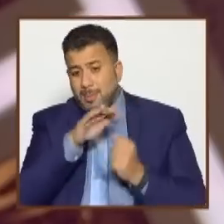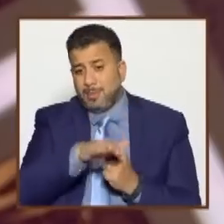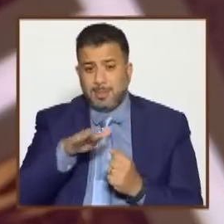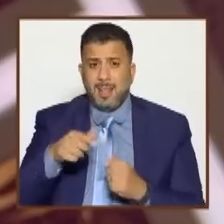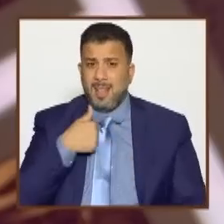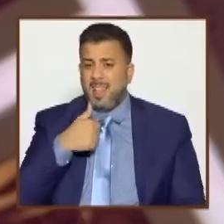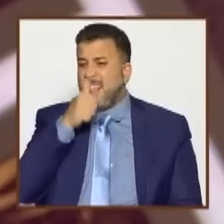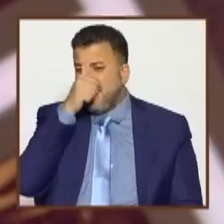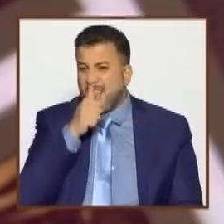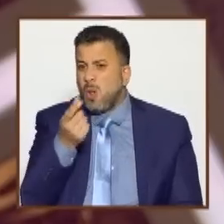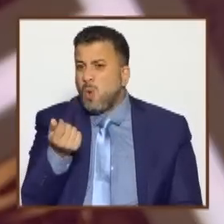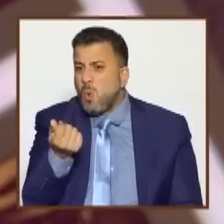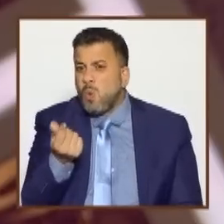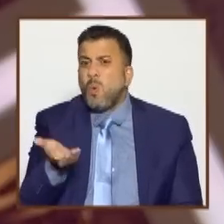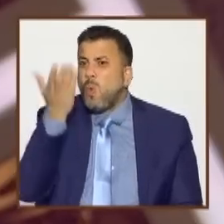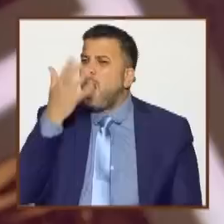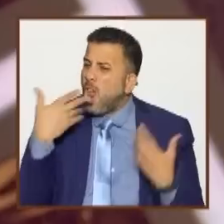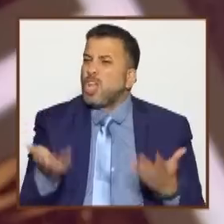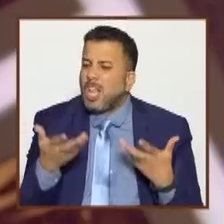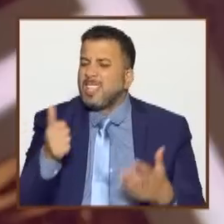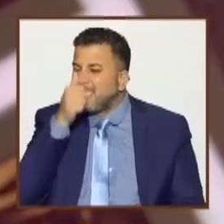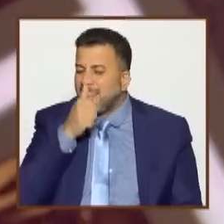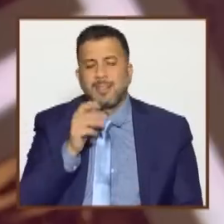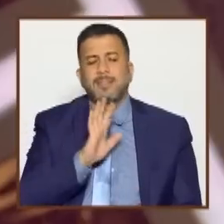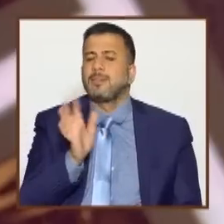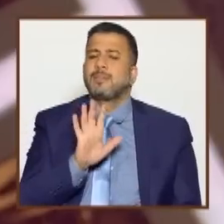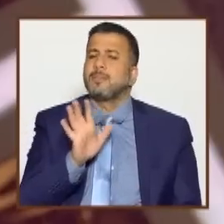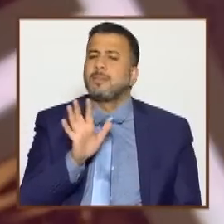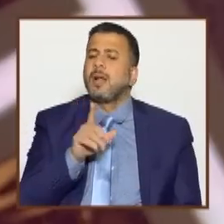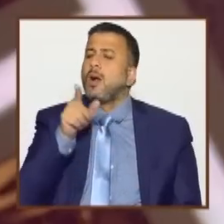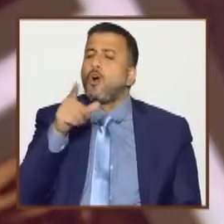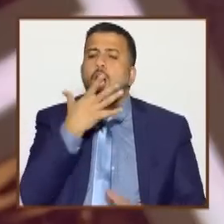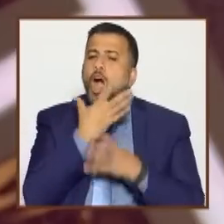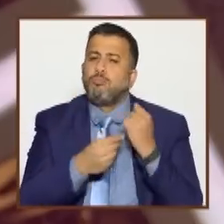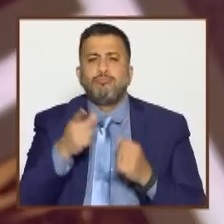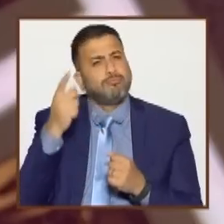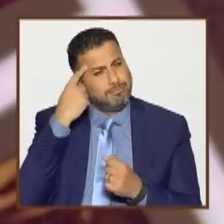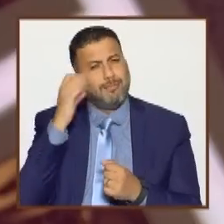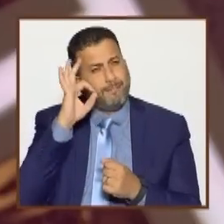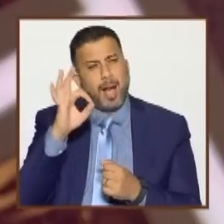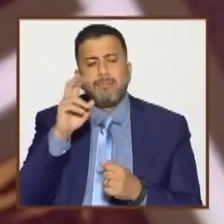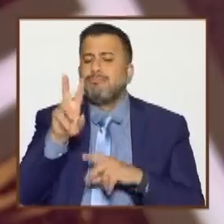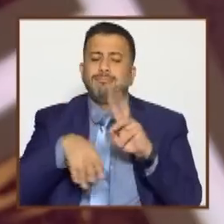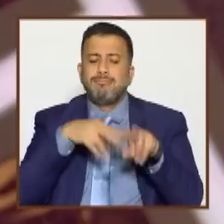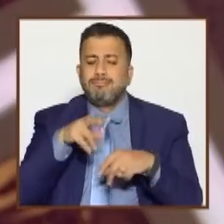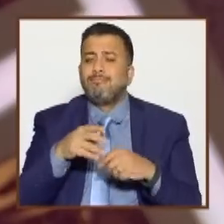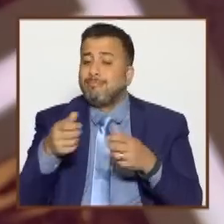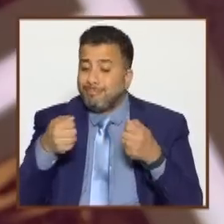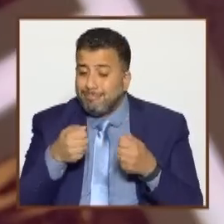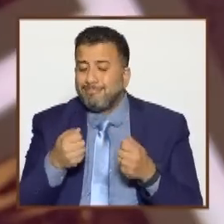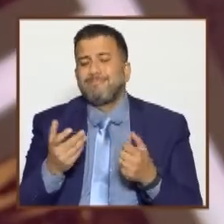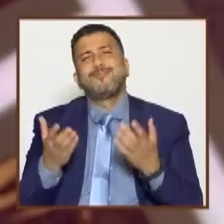نحزن على الأسعار اللي على السلع غالية السعر اللي أدخلوها، ندعو لهم يا أخت